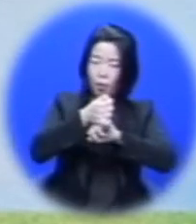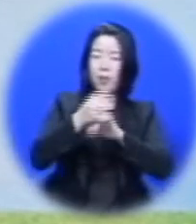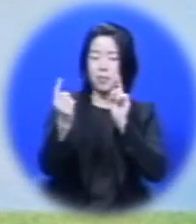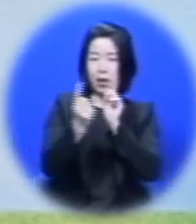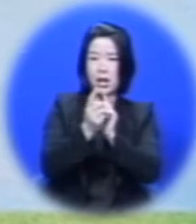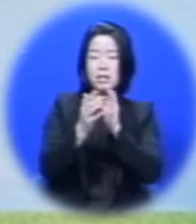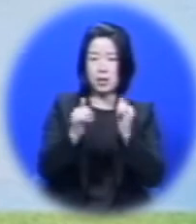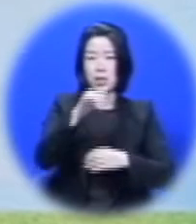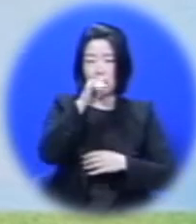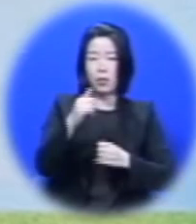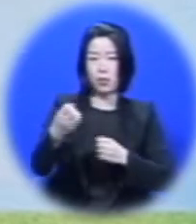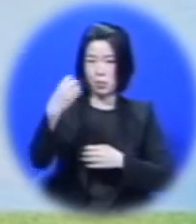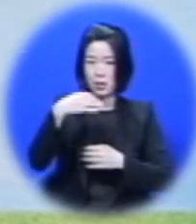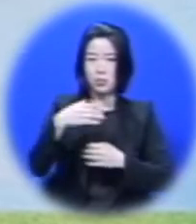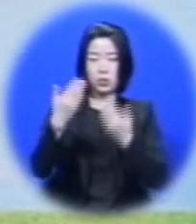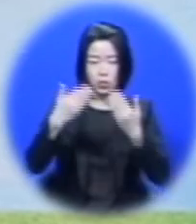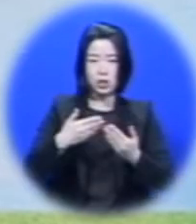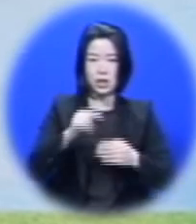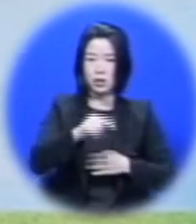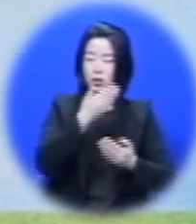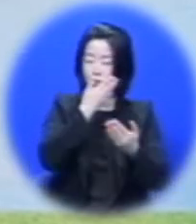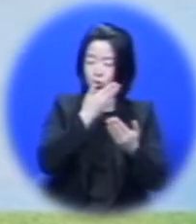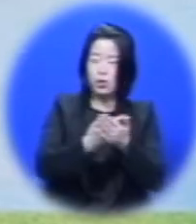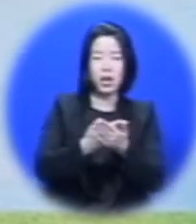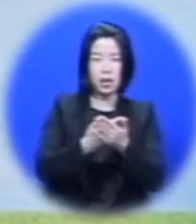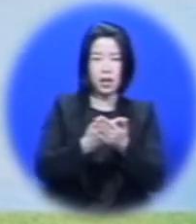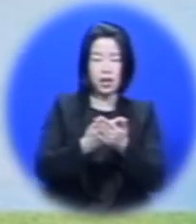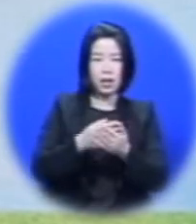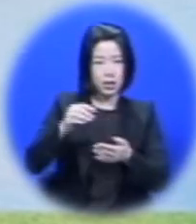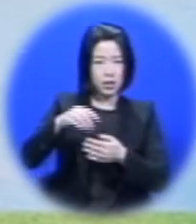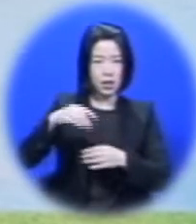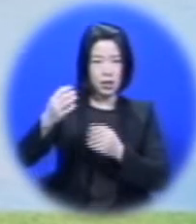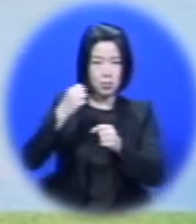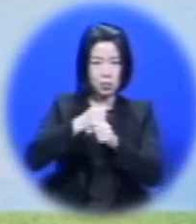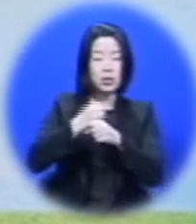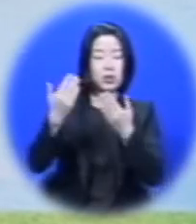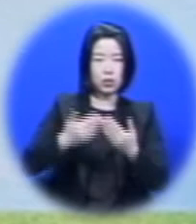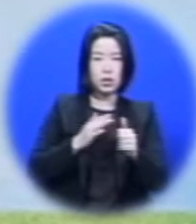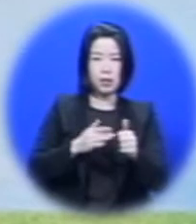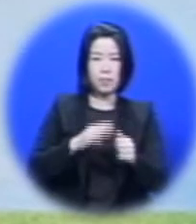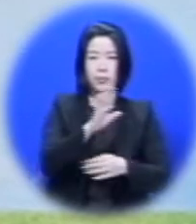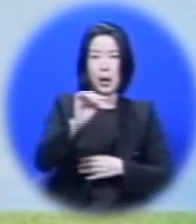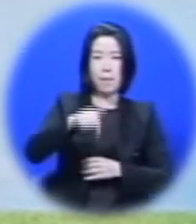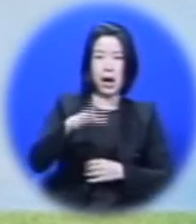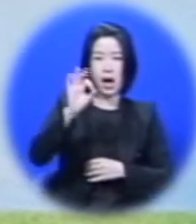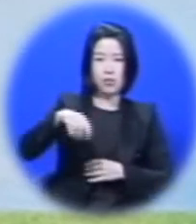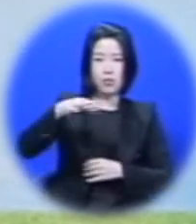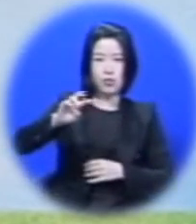있다고 하시니 그것을 중요하게 챙겨주세요. 박우영 목사님도 쉽지 않았던 것